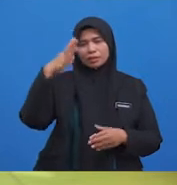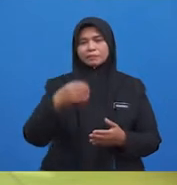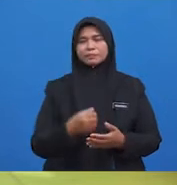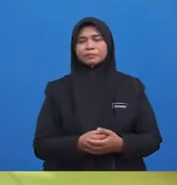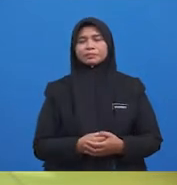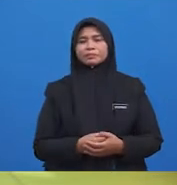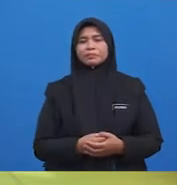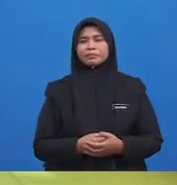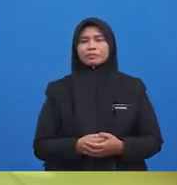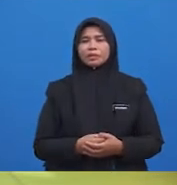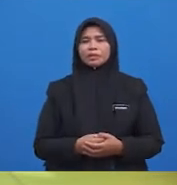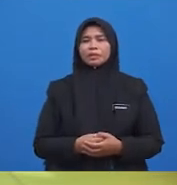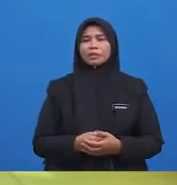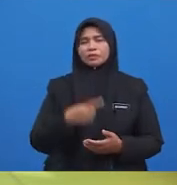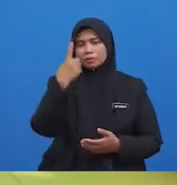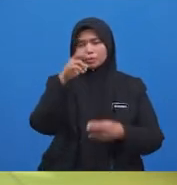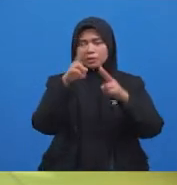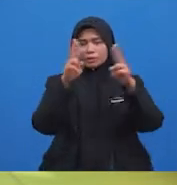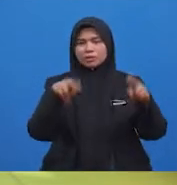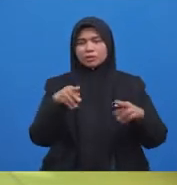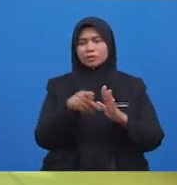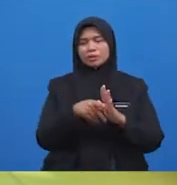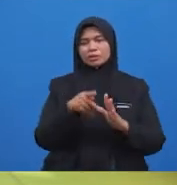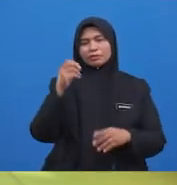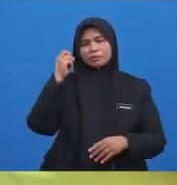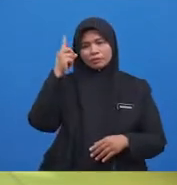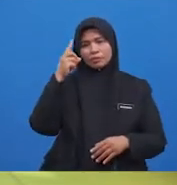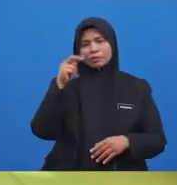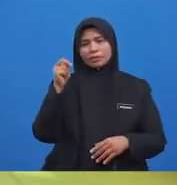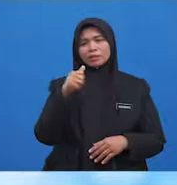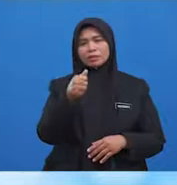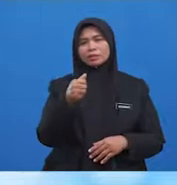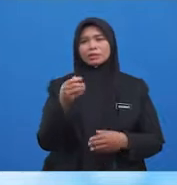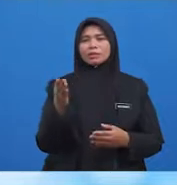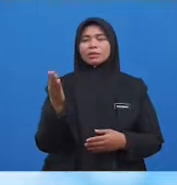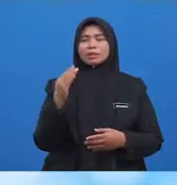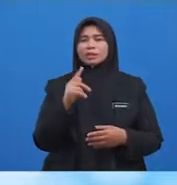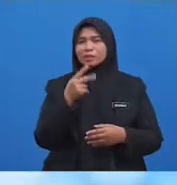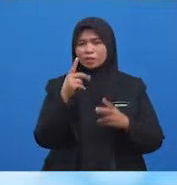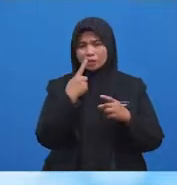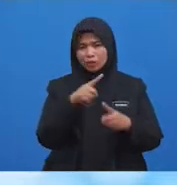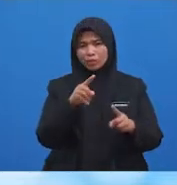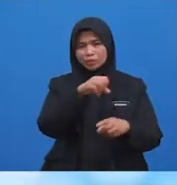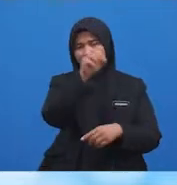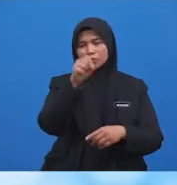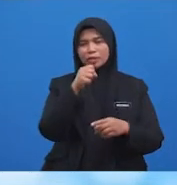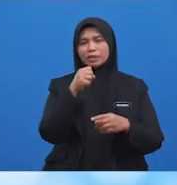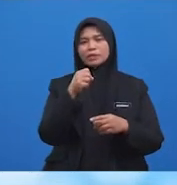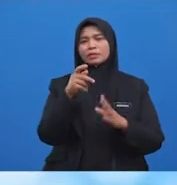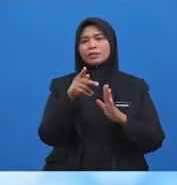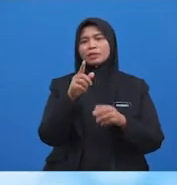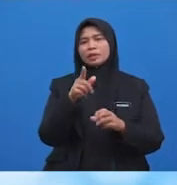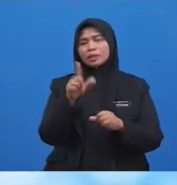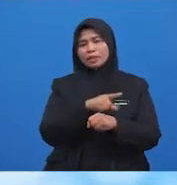UD bagi memuji kVA Man Kamu mari menjawab soal latihan pengukuhan